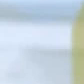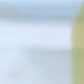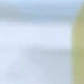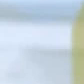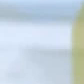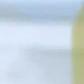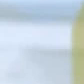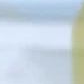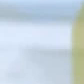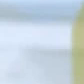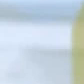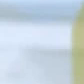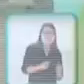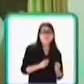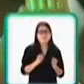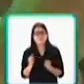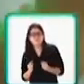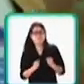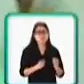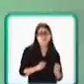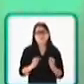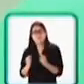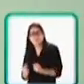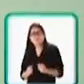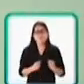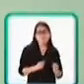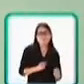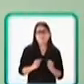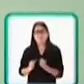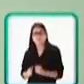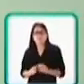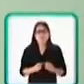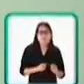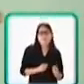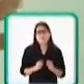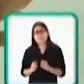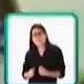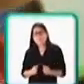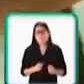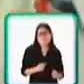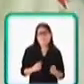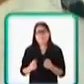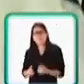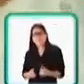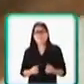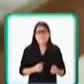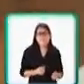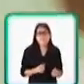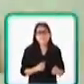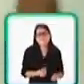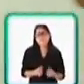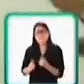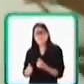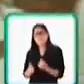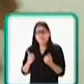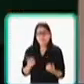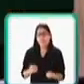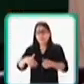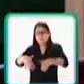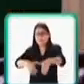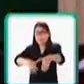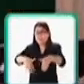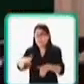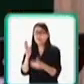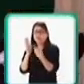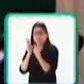แล้วนะคะก็คำร้องบางท่อนน่ะที่มีการถูกตีความจากคนกลุ่มหนึ่งนะคะว่าดูหมิ่นดูแคลนคนสองภาคนะคะจากเนื้อร้องเดิม